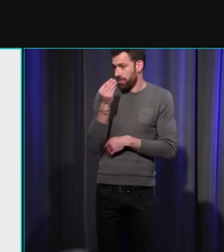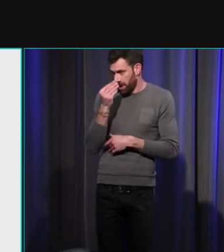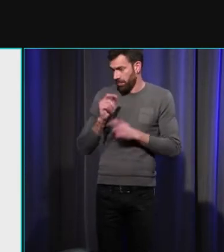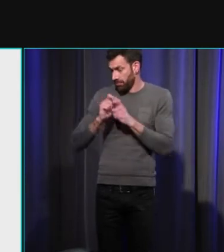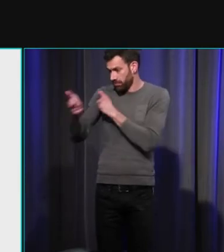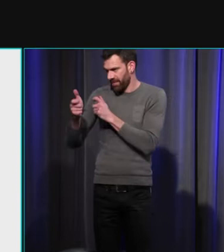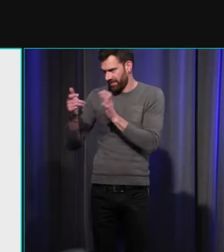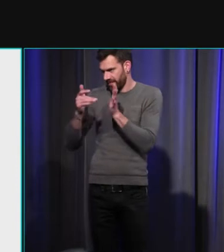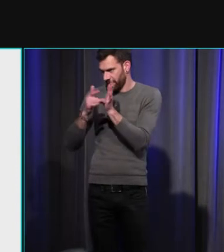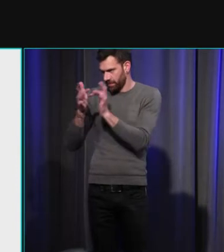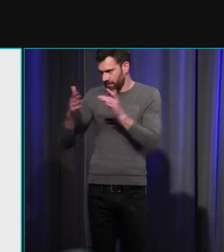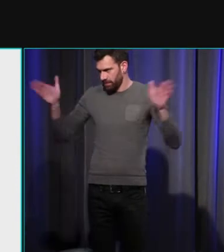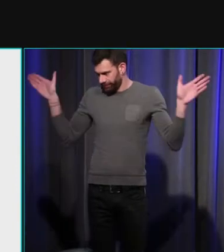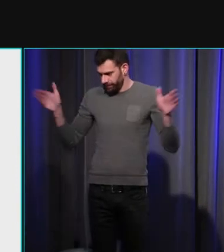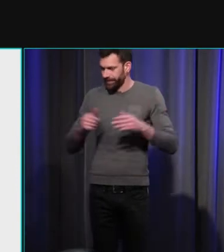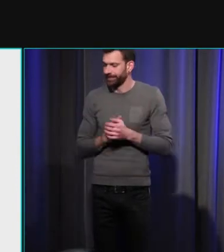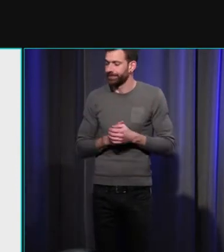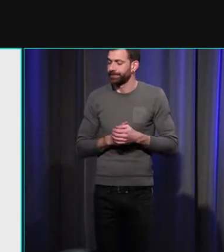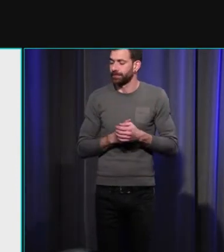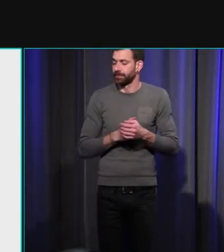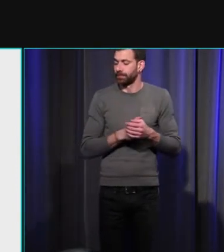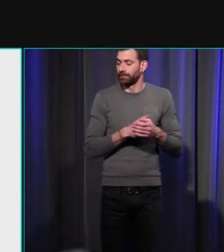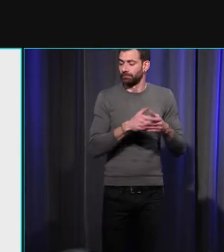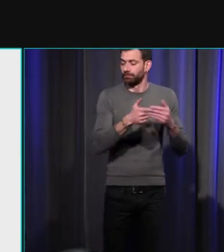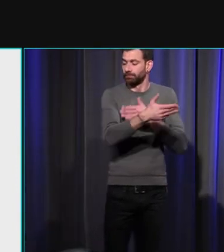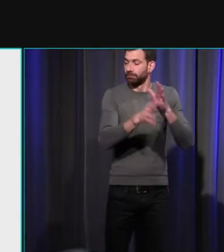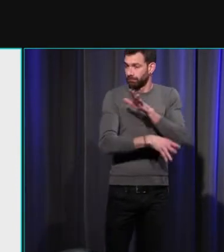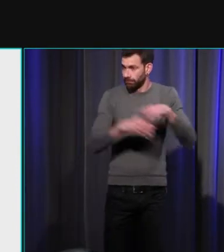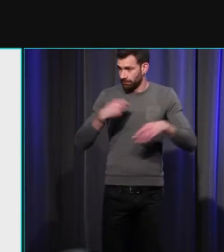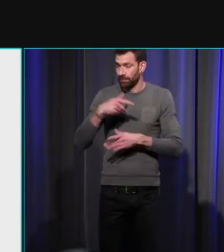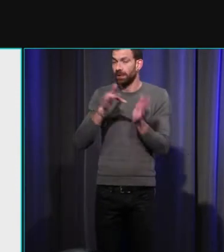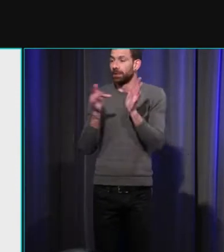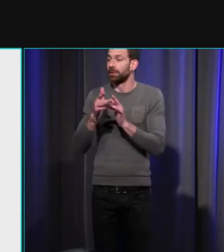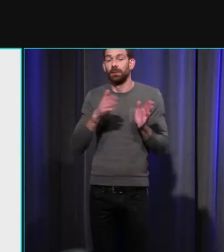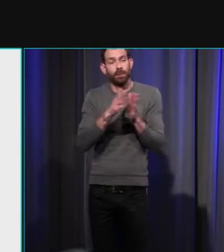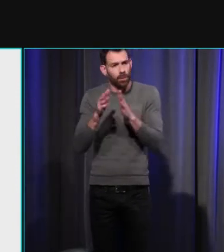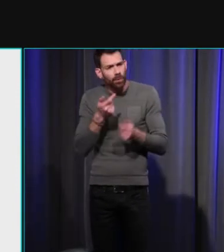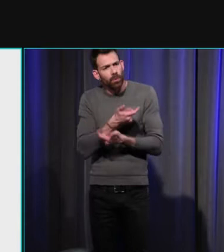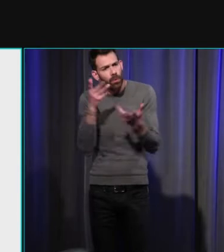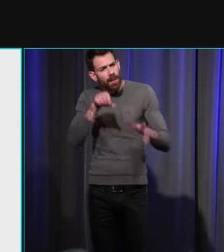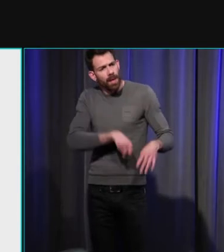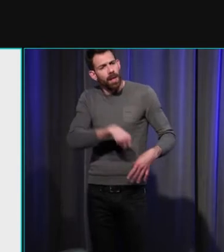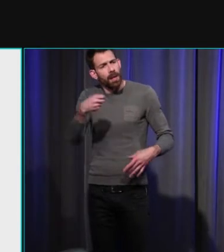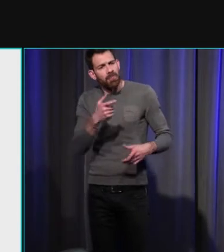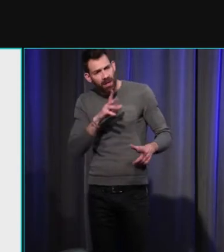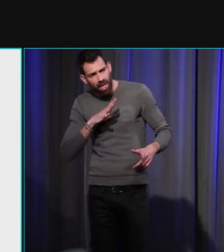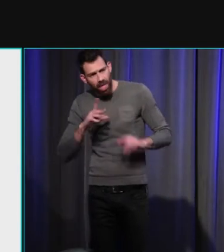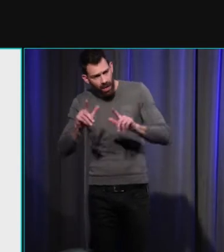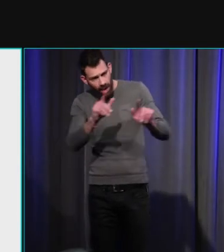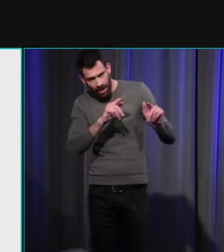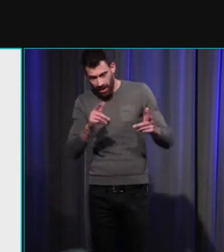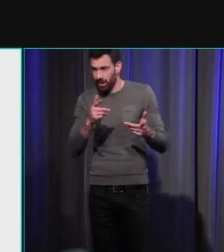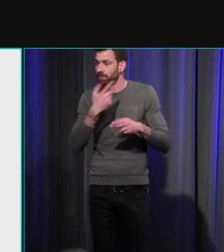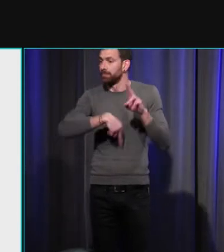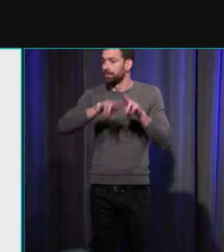avant de sortir du cénacle le christ demande combien dp avez vous combien de grève réponse